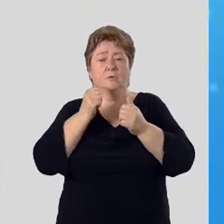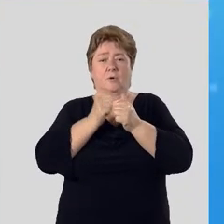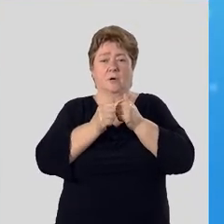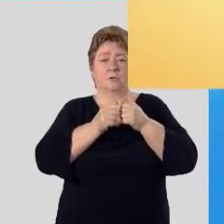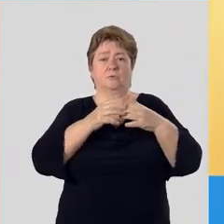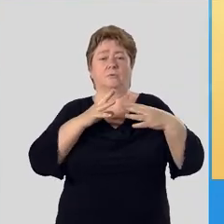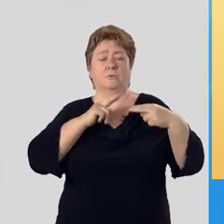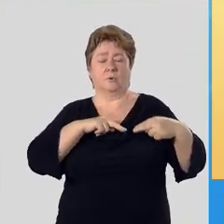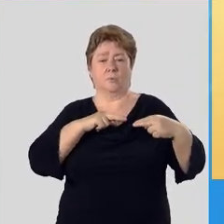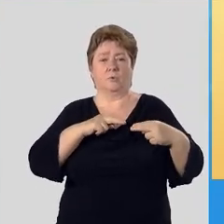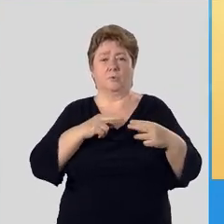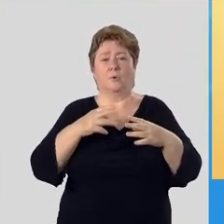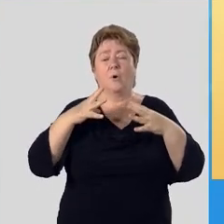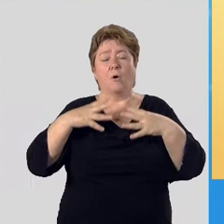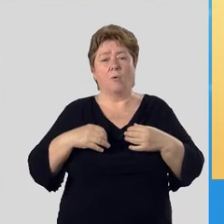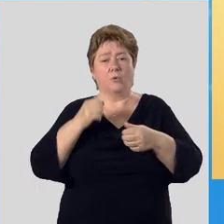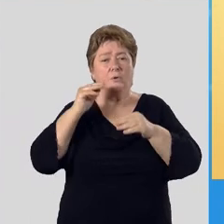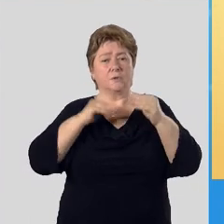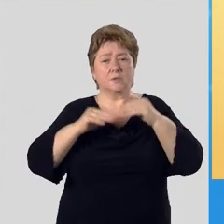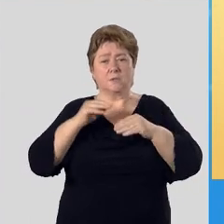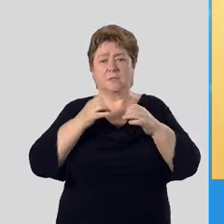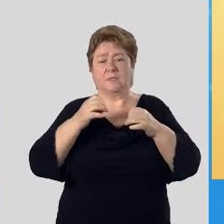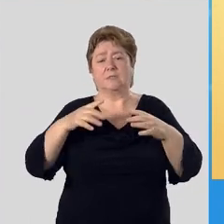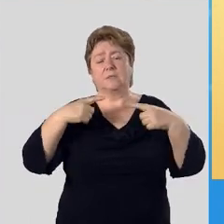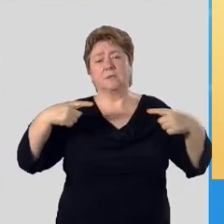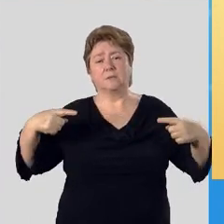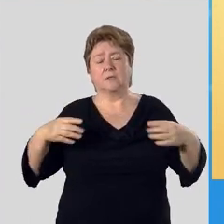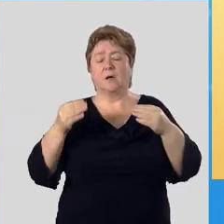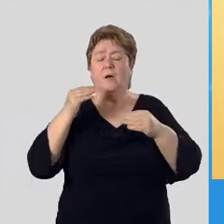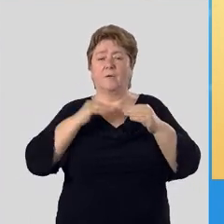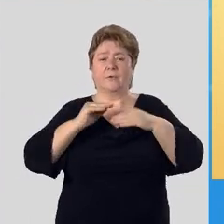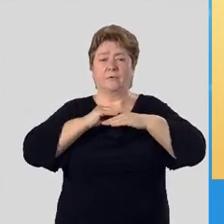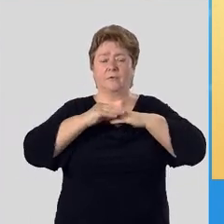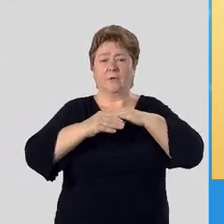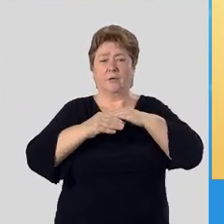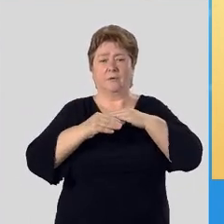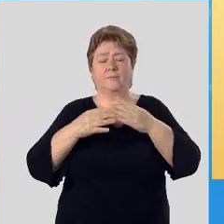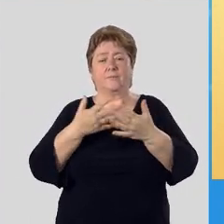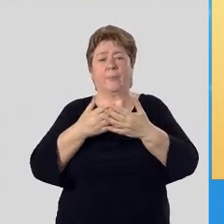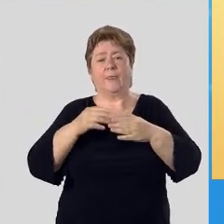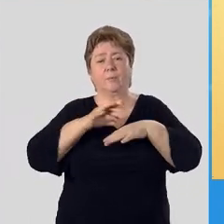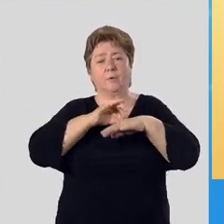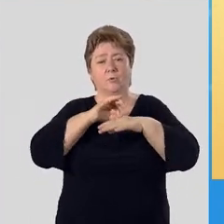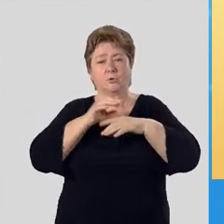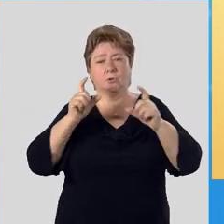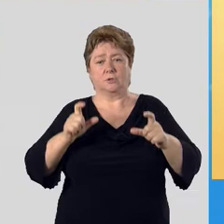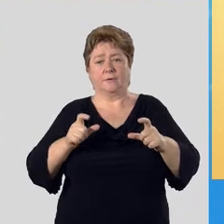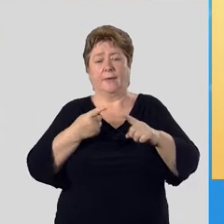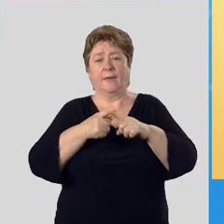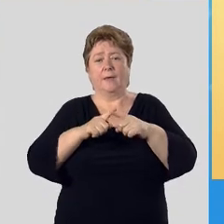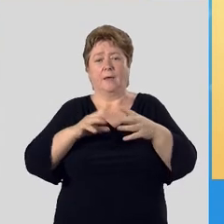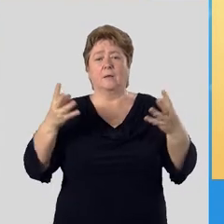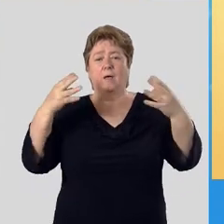функции. Орган состоит из нескольких видов тканей. Например, кожа человека –